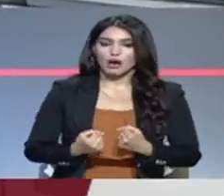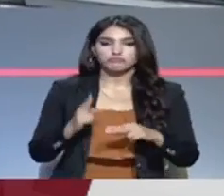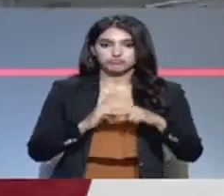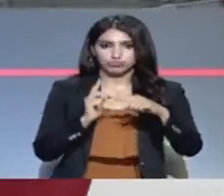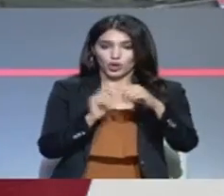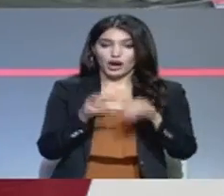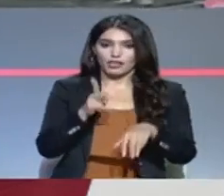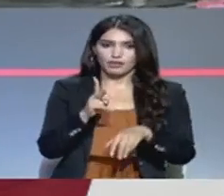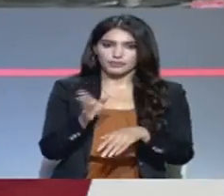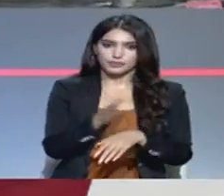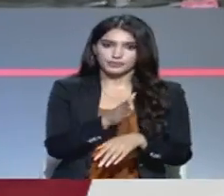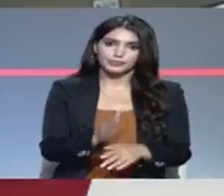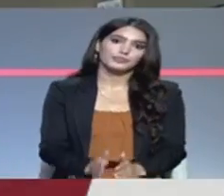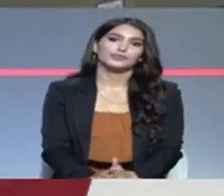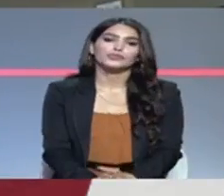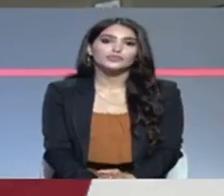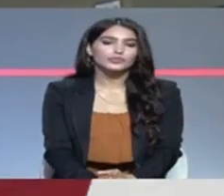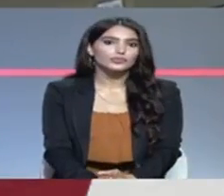وتجويدها.